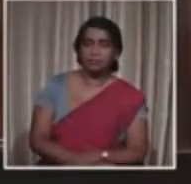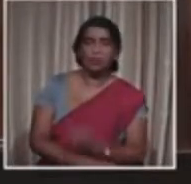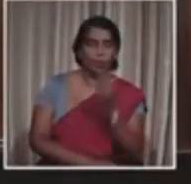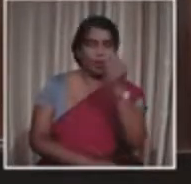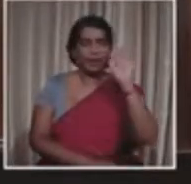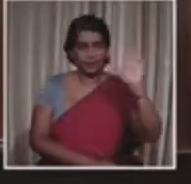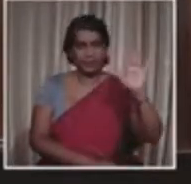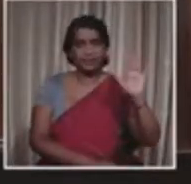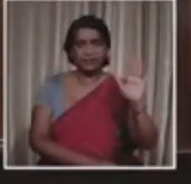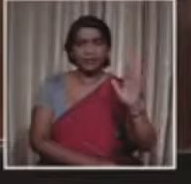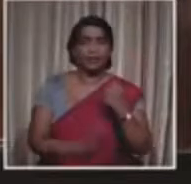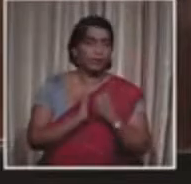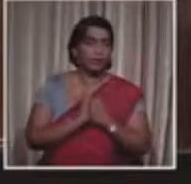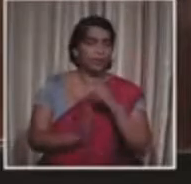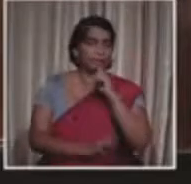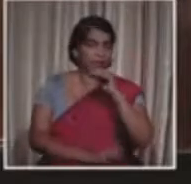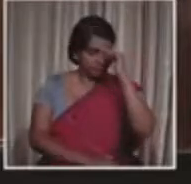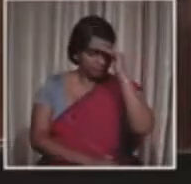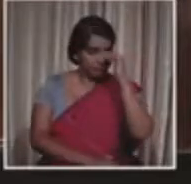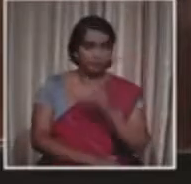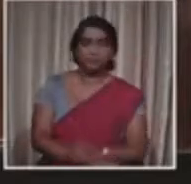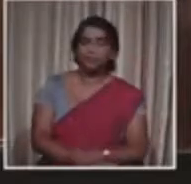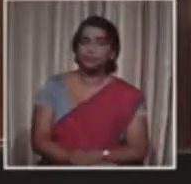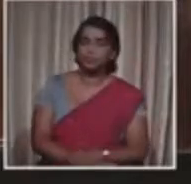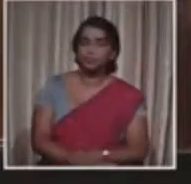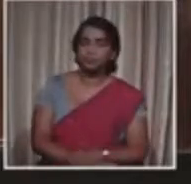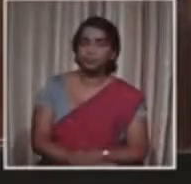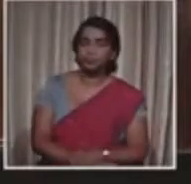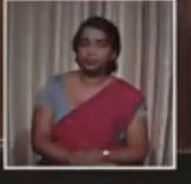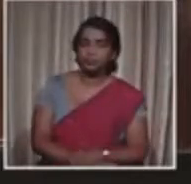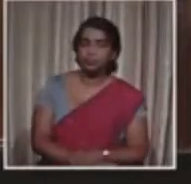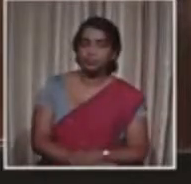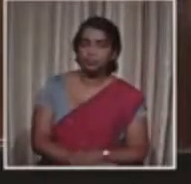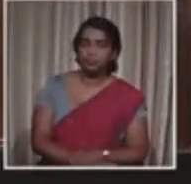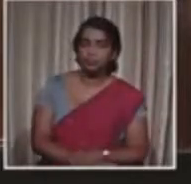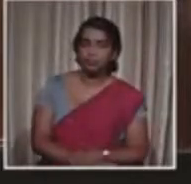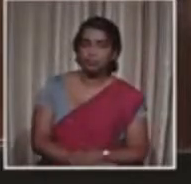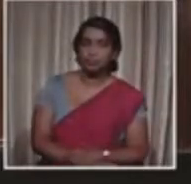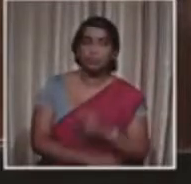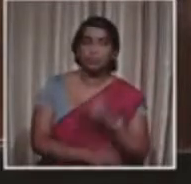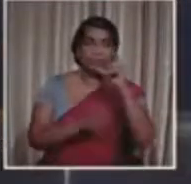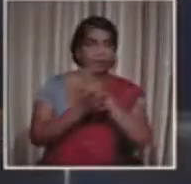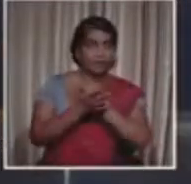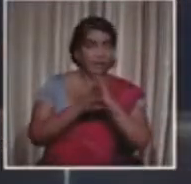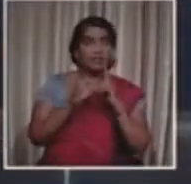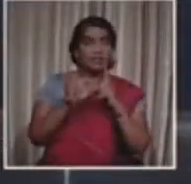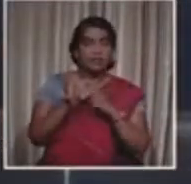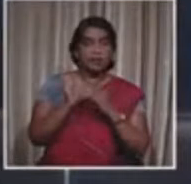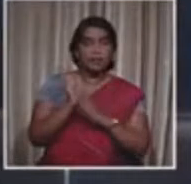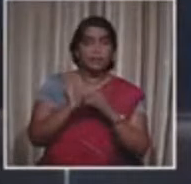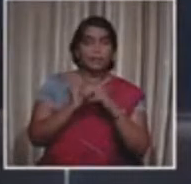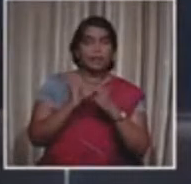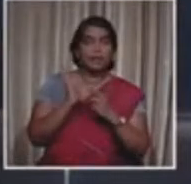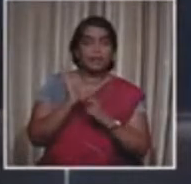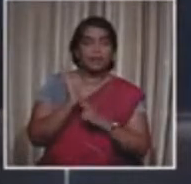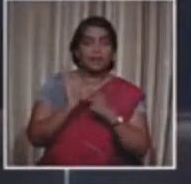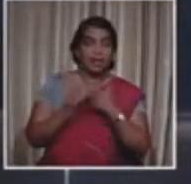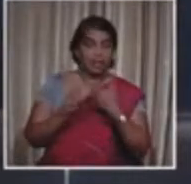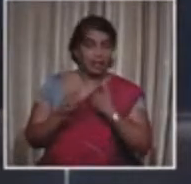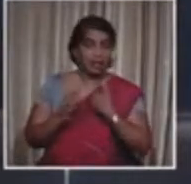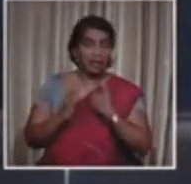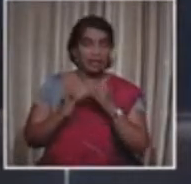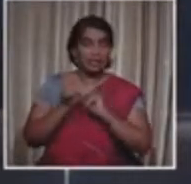inna. Garu katha nayaka thumani. Me Chaminda Lakshan ape Sandeep